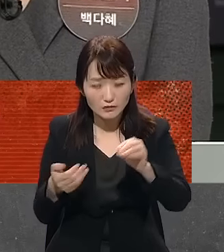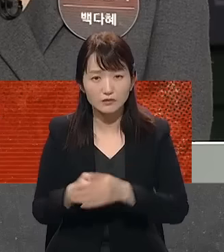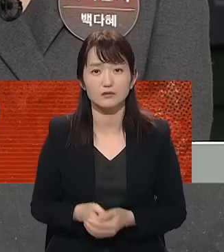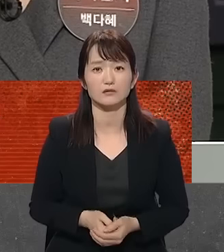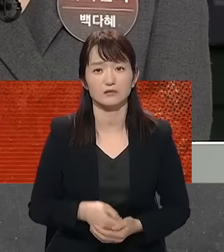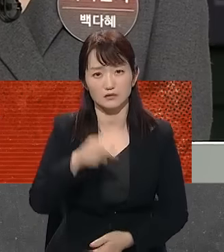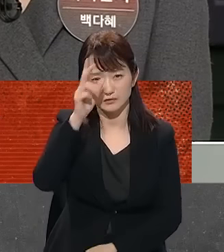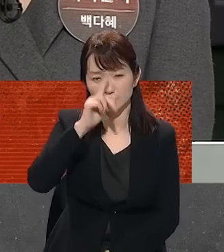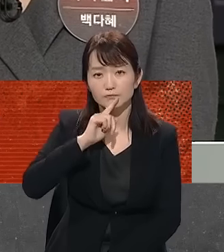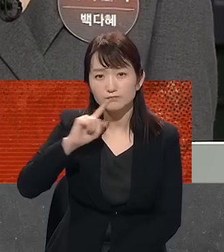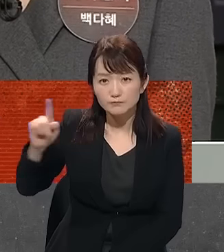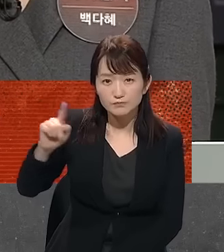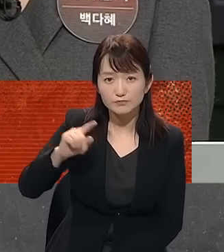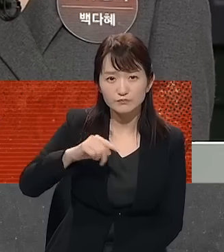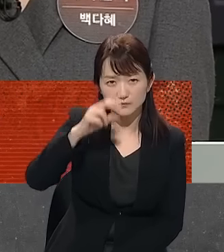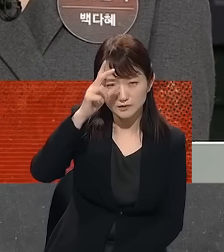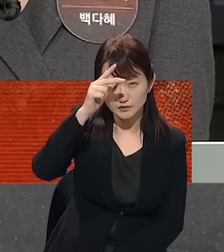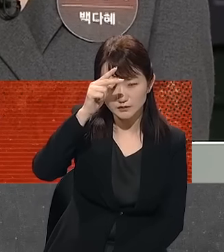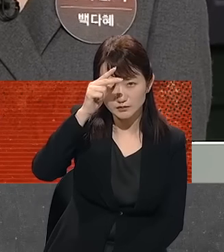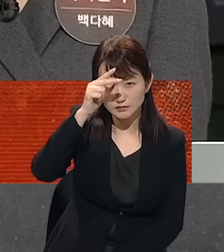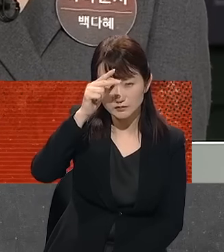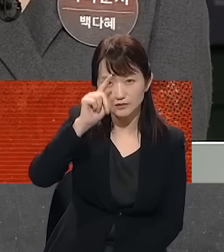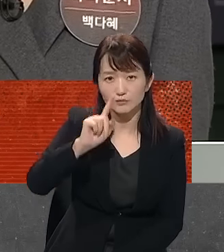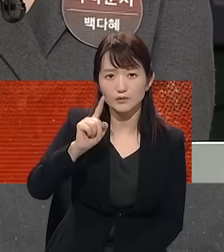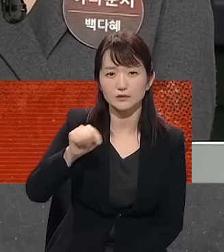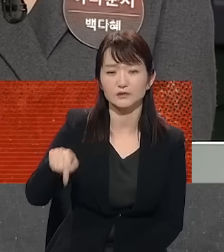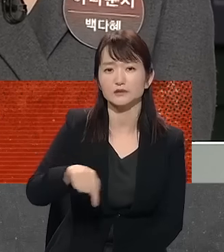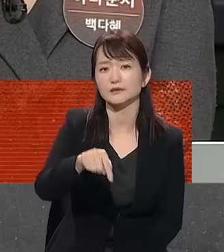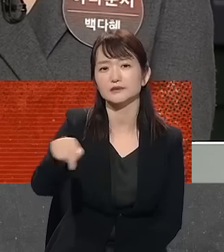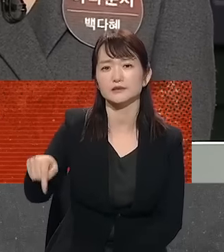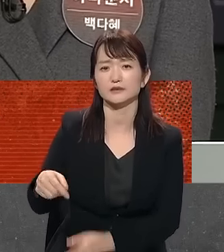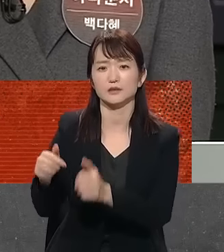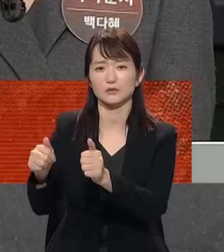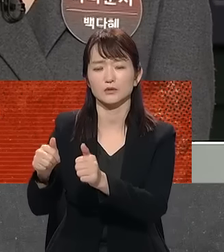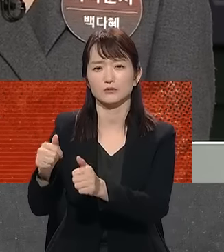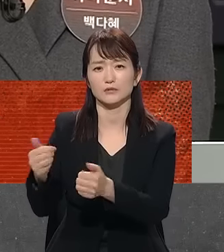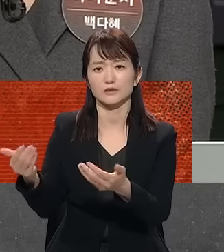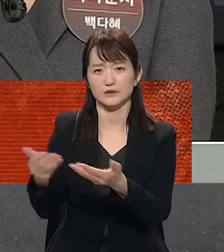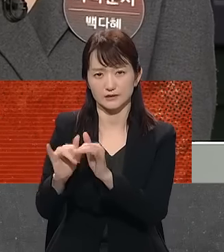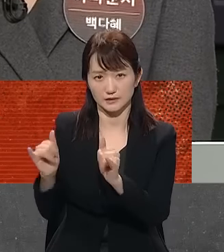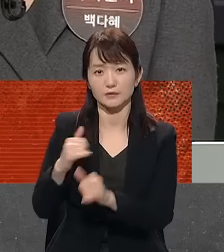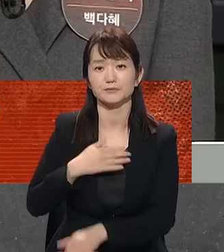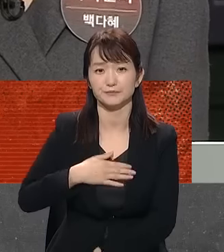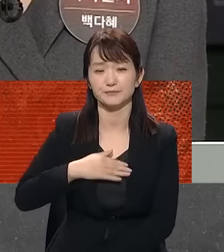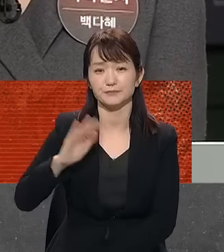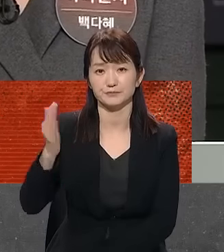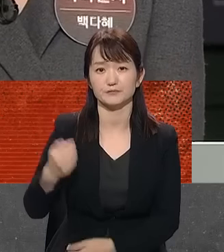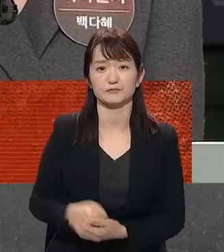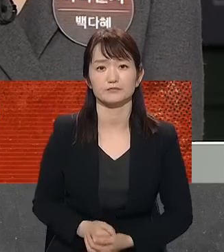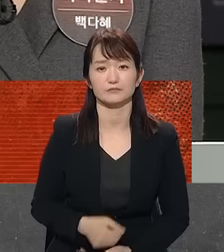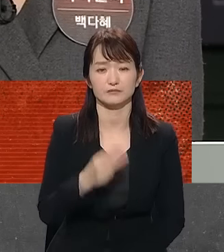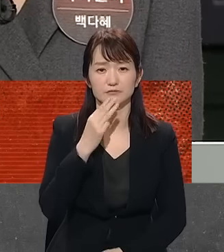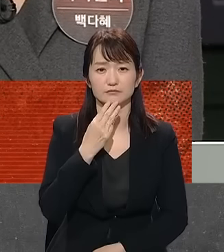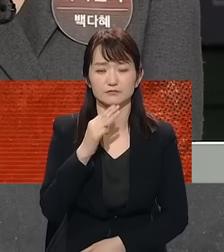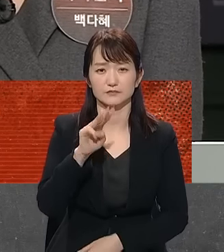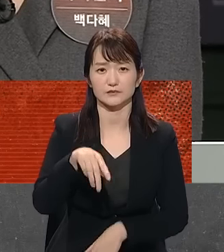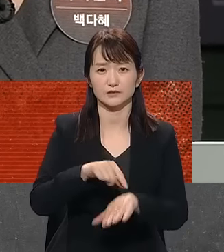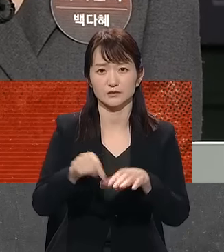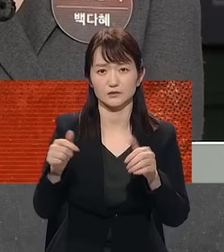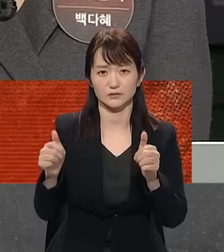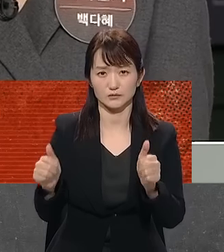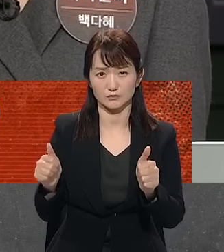신고했는데 지구대 경찰로부터 이들이 법원 집행관이 사실을 알게 됐습니다 광주지법 집행관과